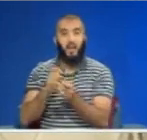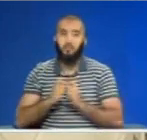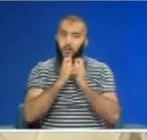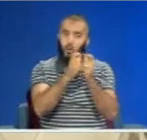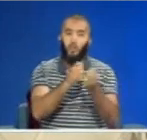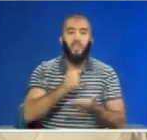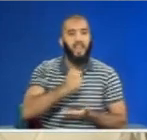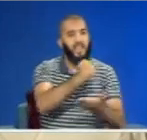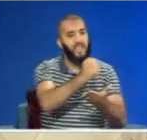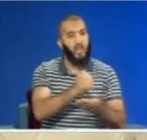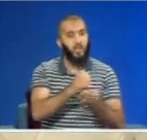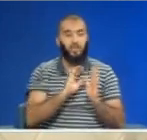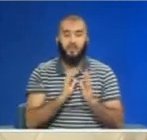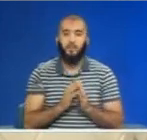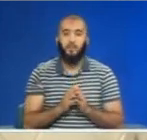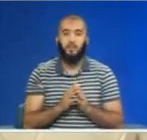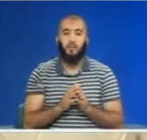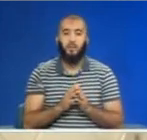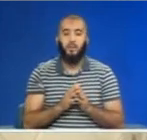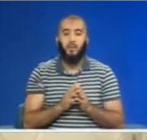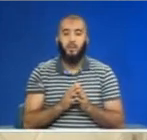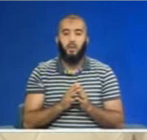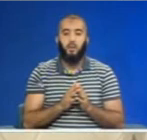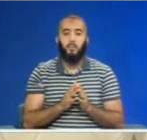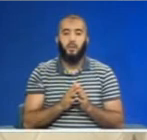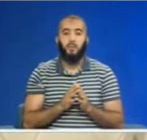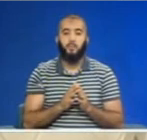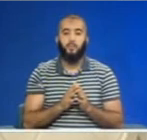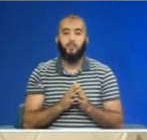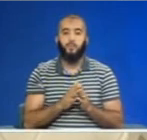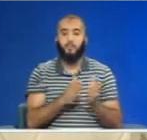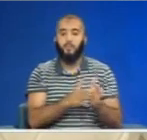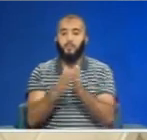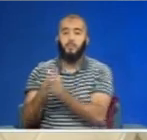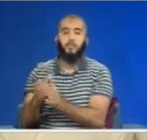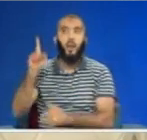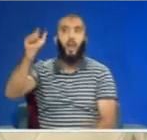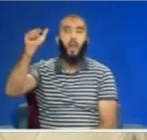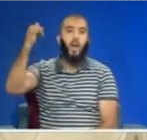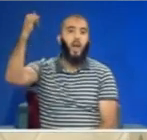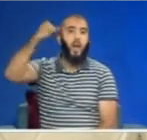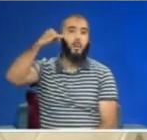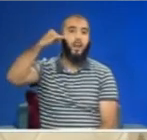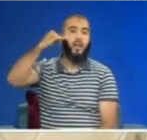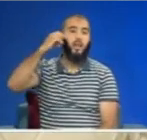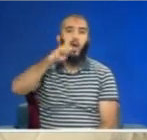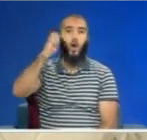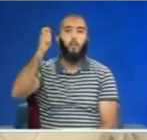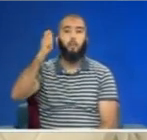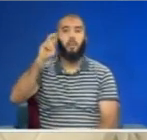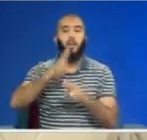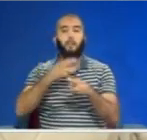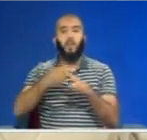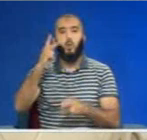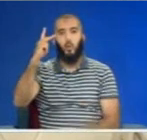وتقسم قسمة التركة. نعم. هذا هو. الله الموفق. الله يبارك فيك. طيب نسمع إلى كمال من بسكرة. ألو.